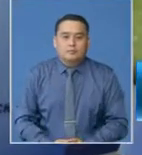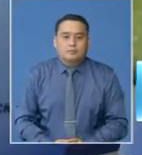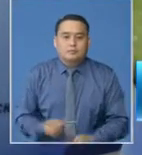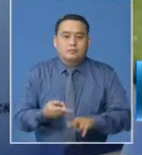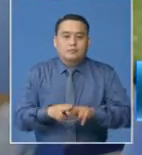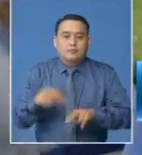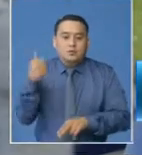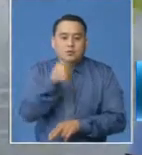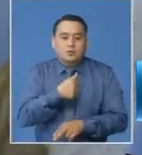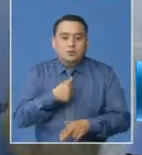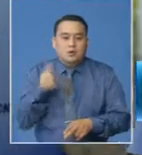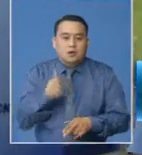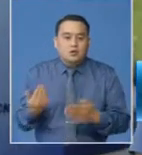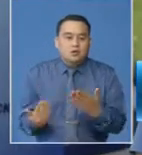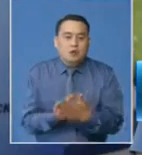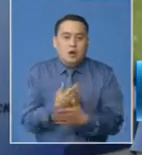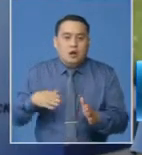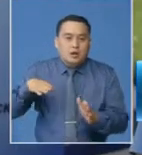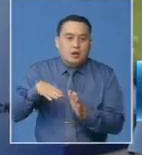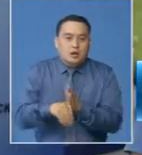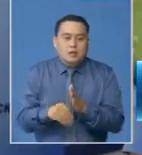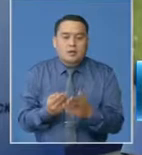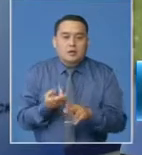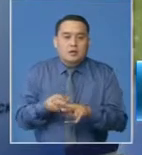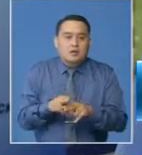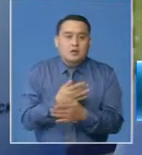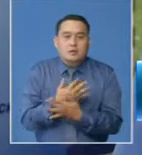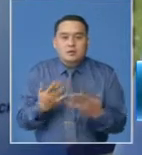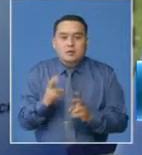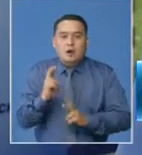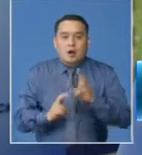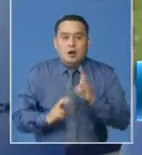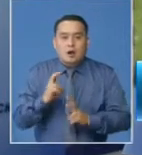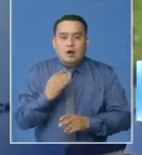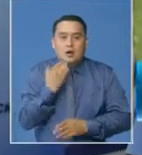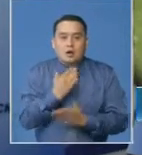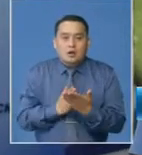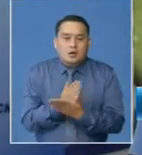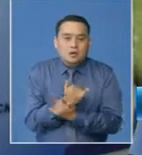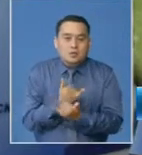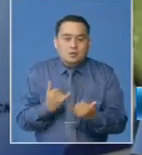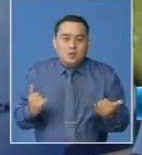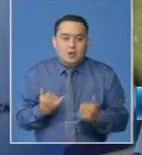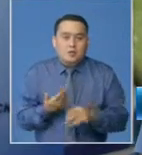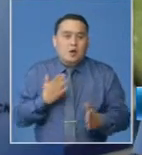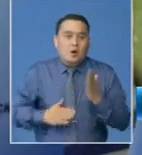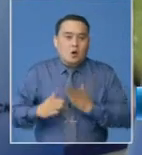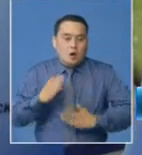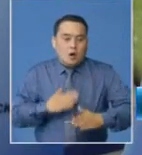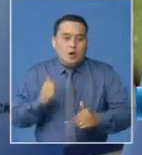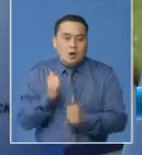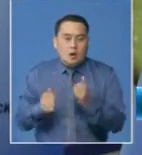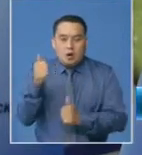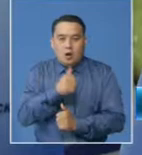Биыл жаңадан қызмет көрсету бойынша номинация енгіздік. Себебі бірталай кәсіпорын дәл осы қызмет түрімен айналысады. Бізді қуантатыны, жылдан